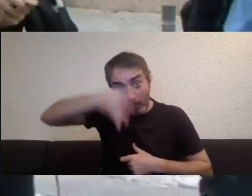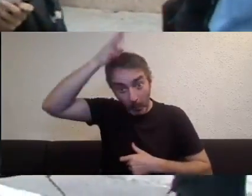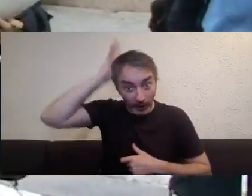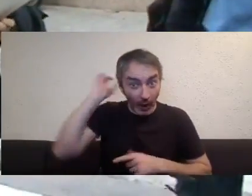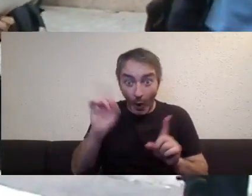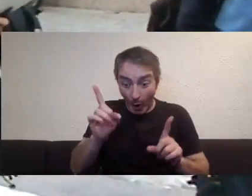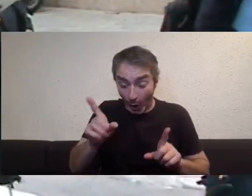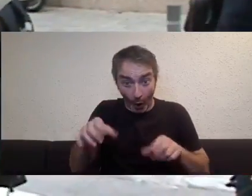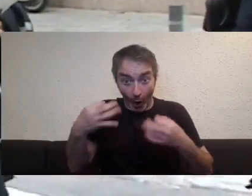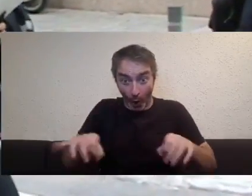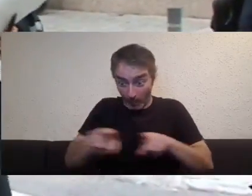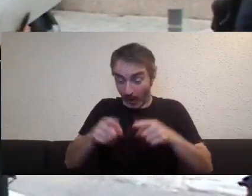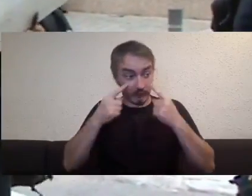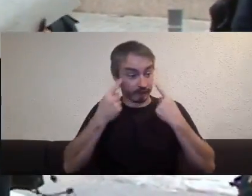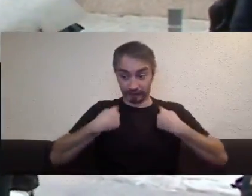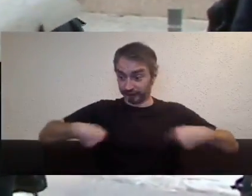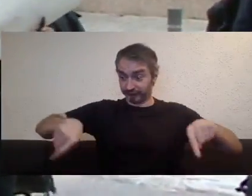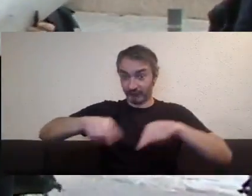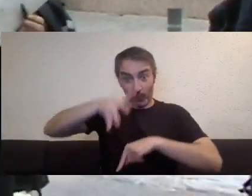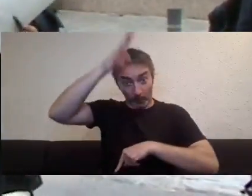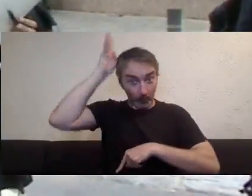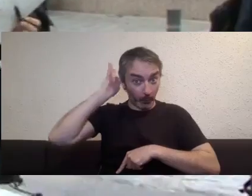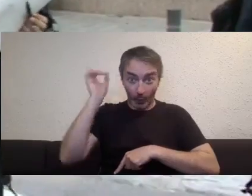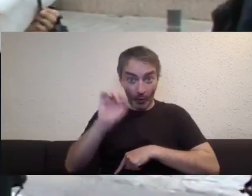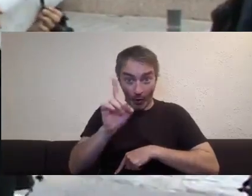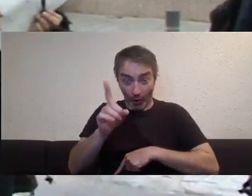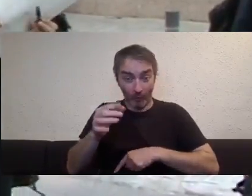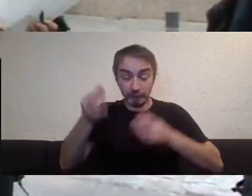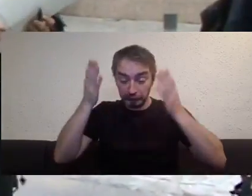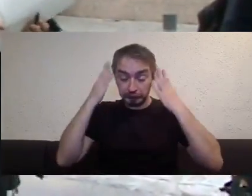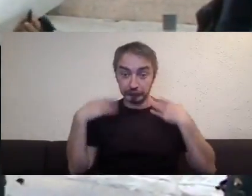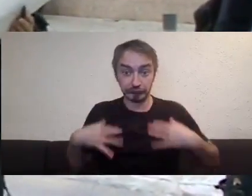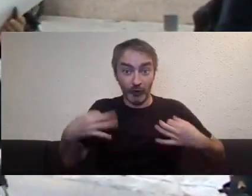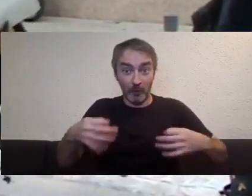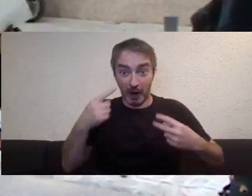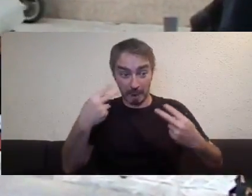Sí, però la gent que hi érem no érem punkis, érem... No, no. Normal.